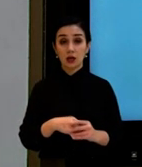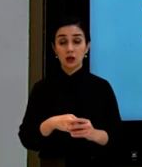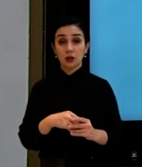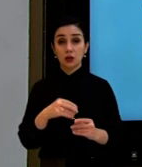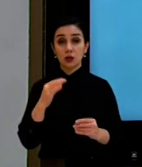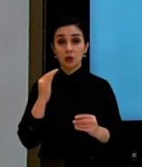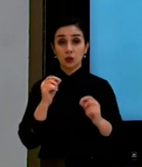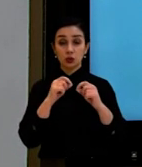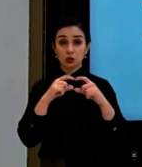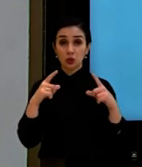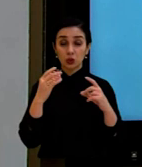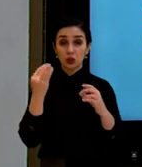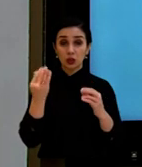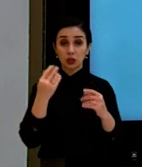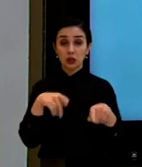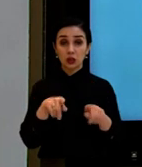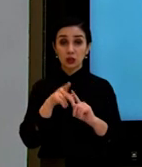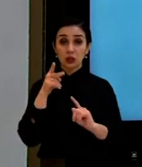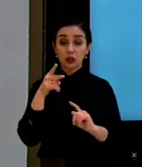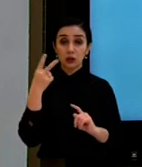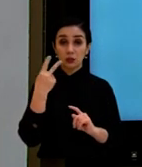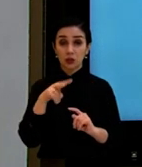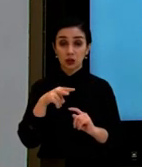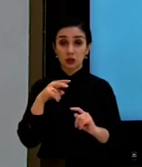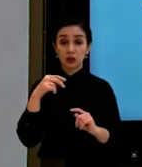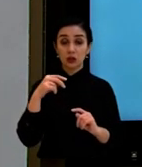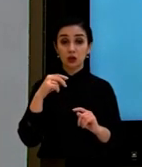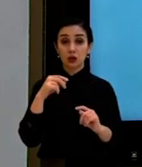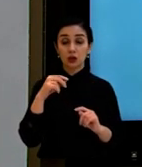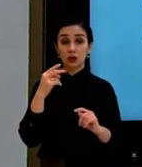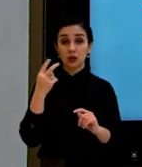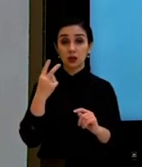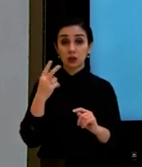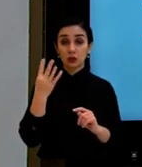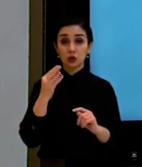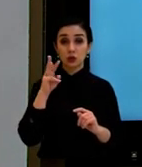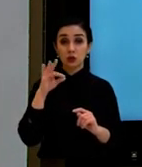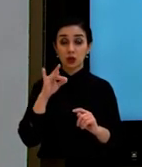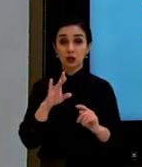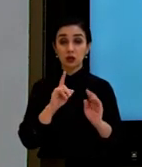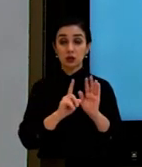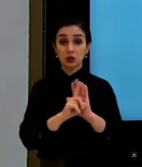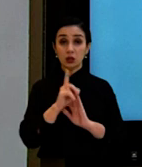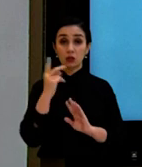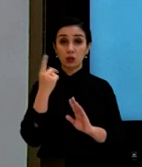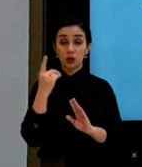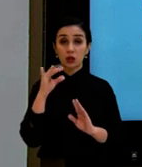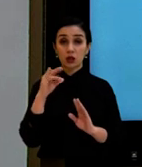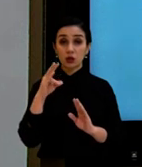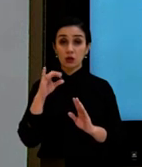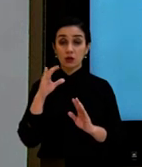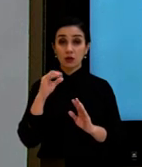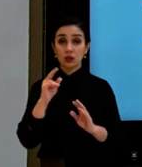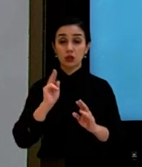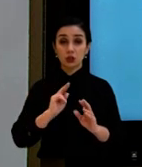Profeskul xususiy maktabi xodimlariga 2020 yil 24-martdan boshlab 1 ilovaga muvofiq